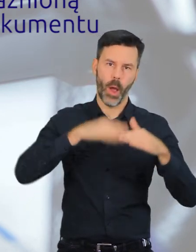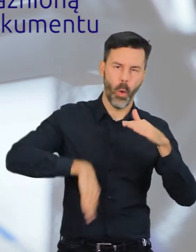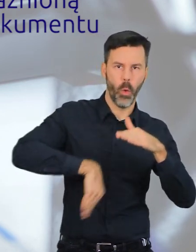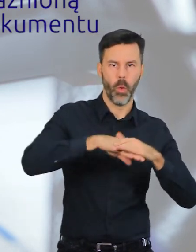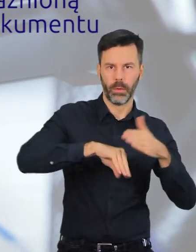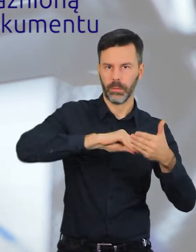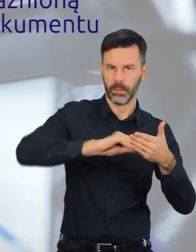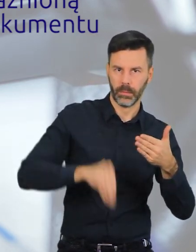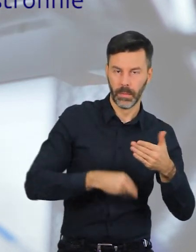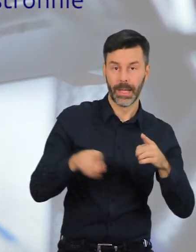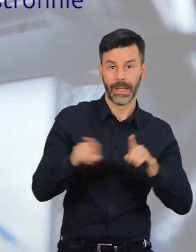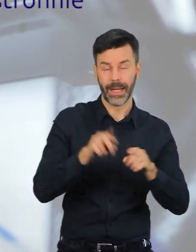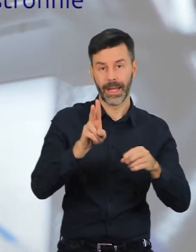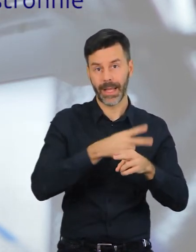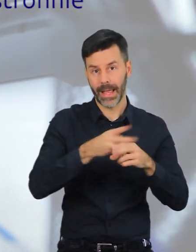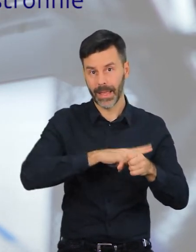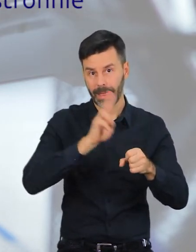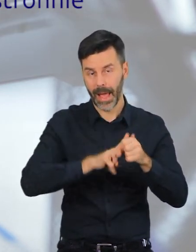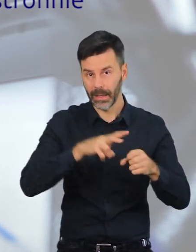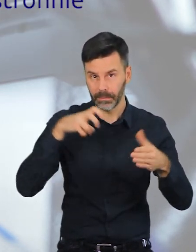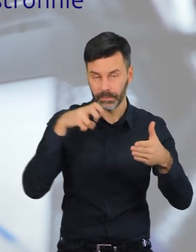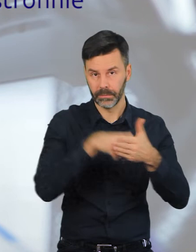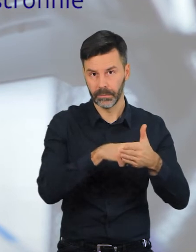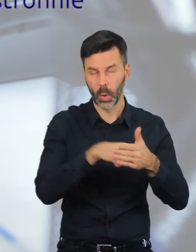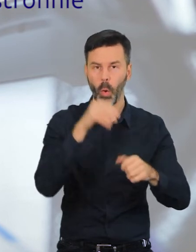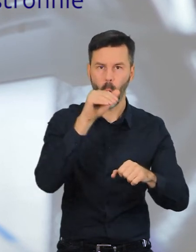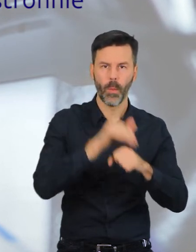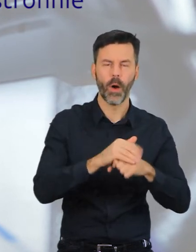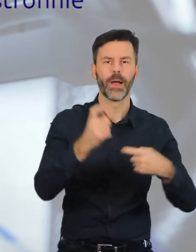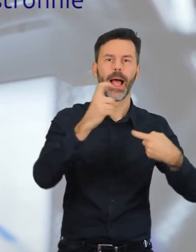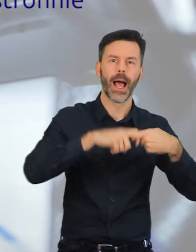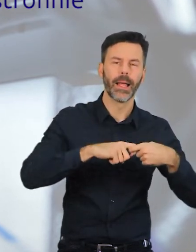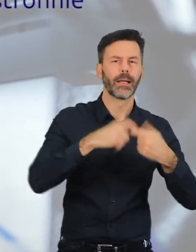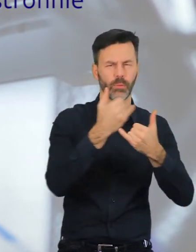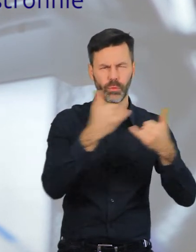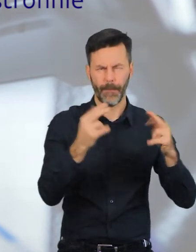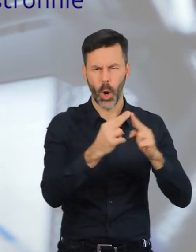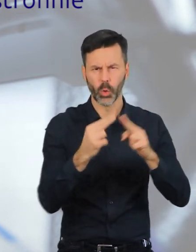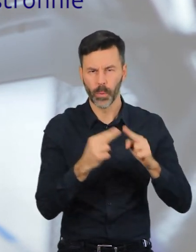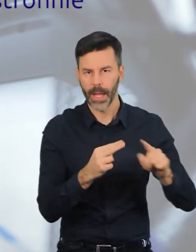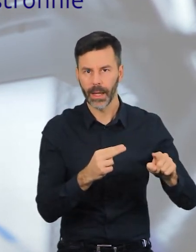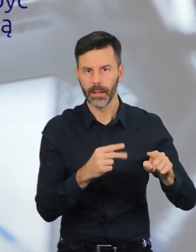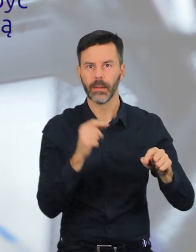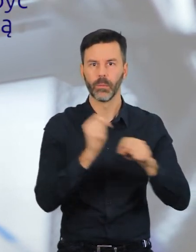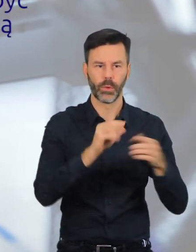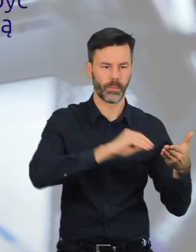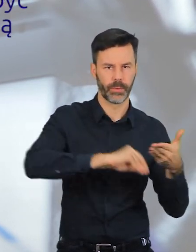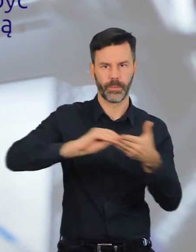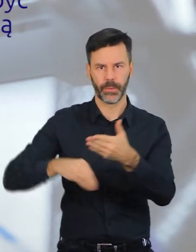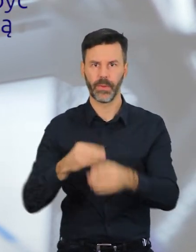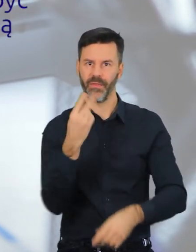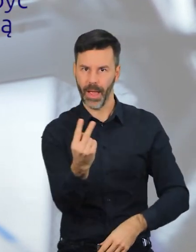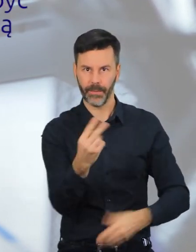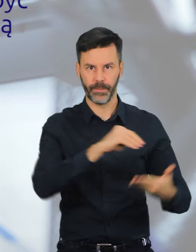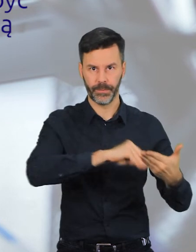datą sporządzenia dokumentu. Umowy, aneksy, porozumienia, etc. powinny być obustronnie podpisane. Ewidencja czasu